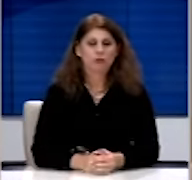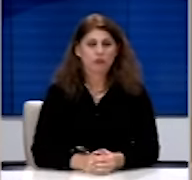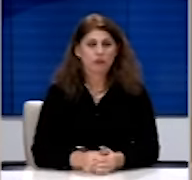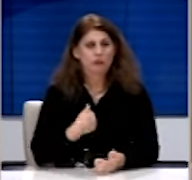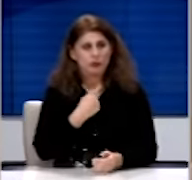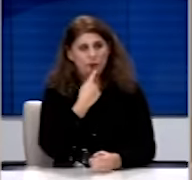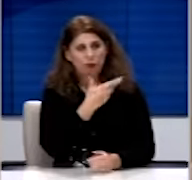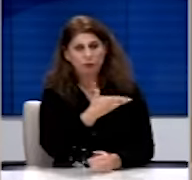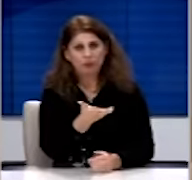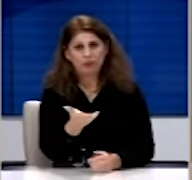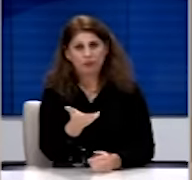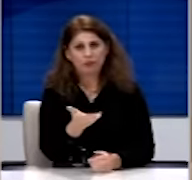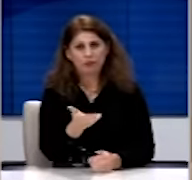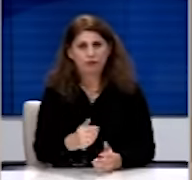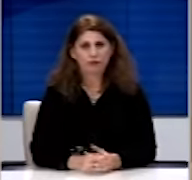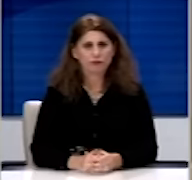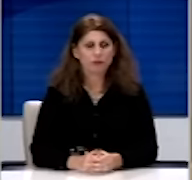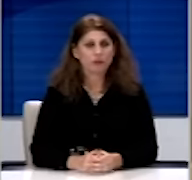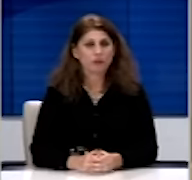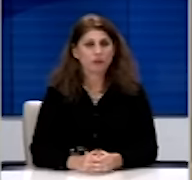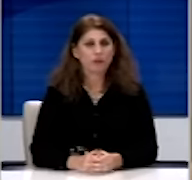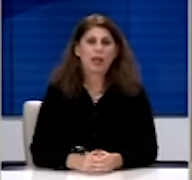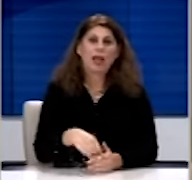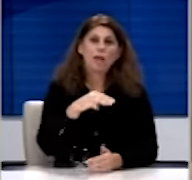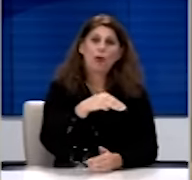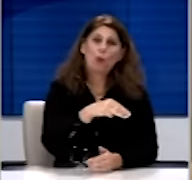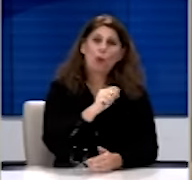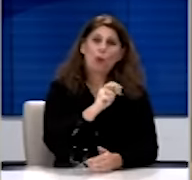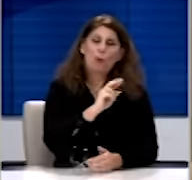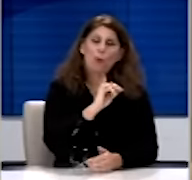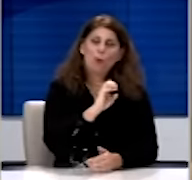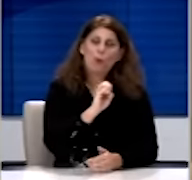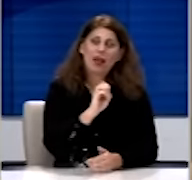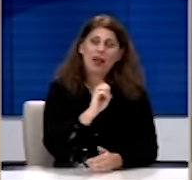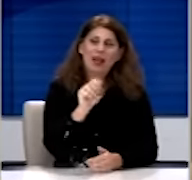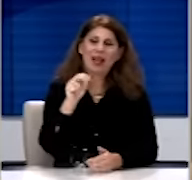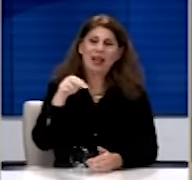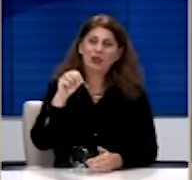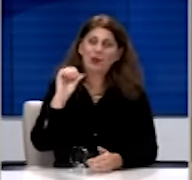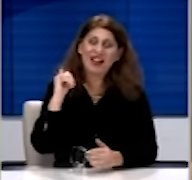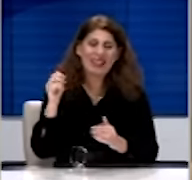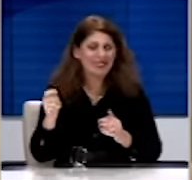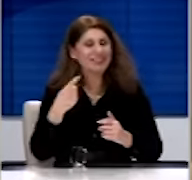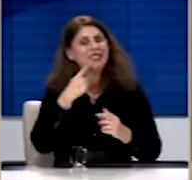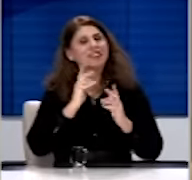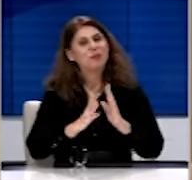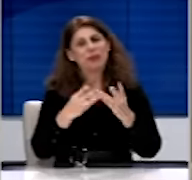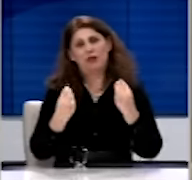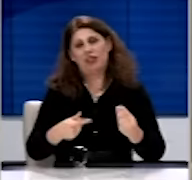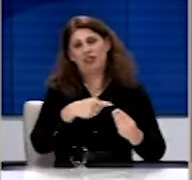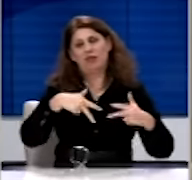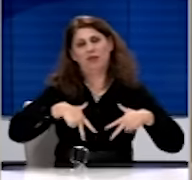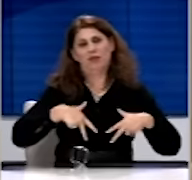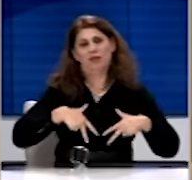Τι να πούμε, από Μαρίες Αντουανέτες πάτε πολύ καλά σε αυτή την κυβέρνηση. Άλλωστε,